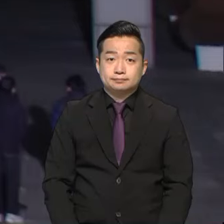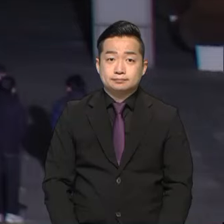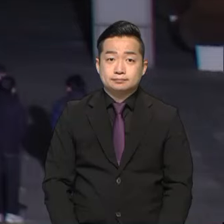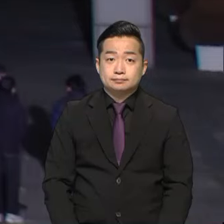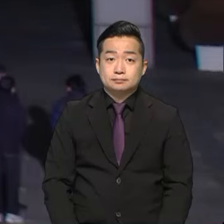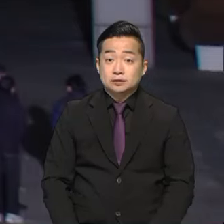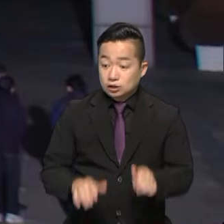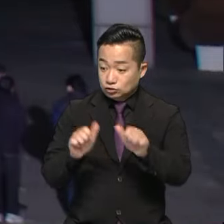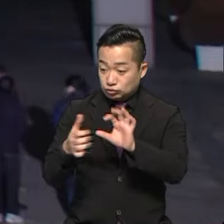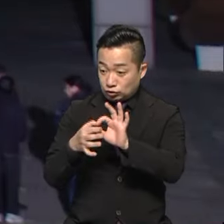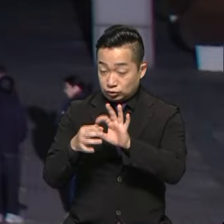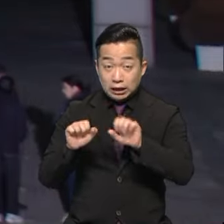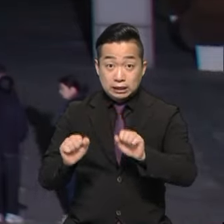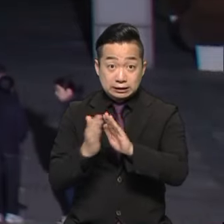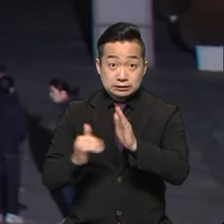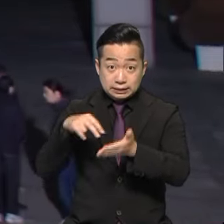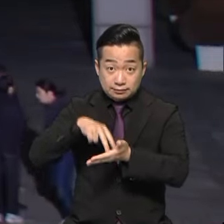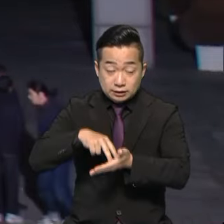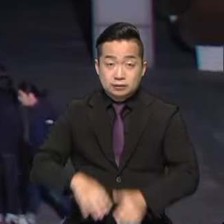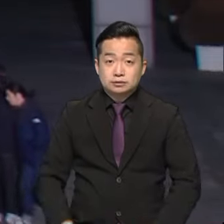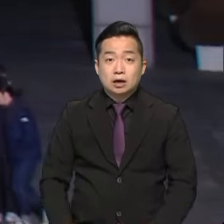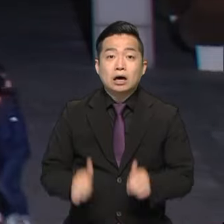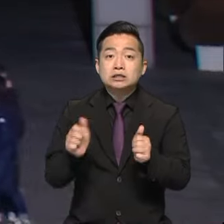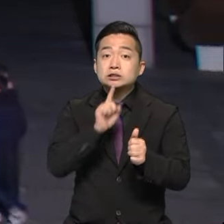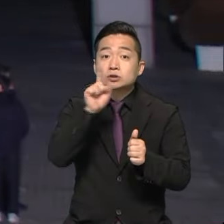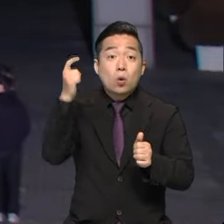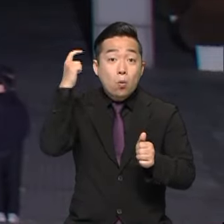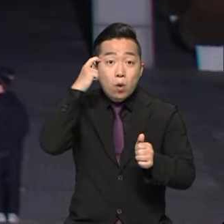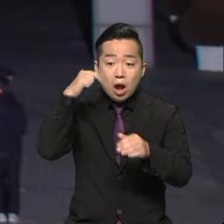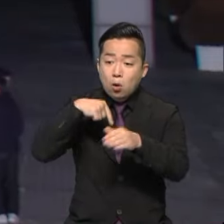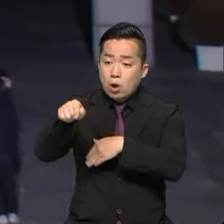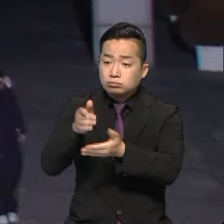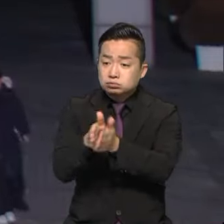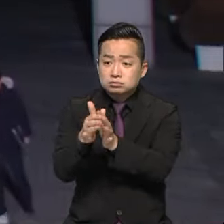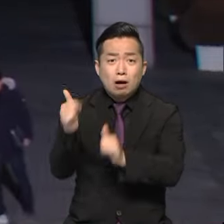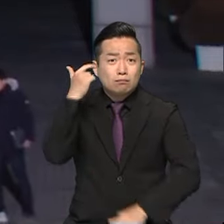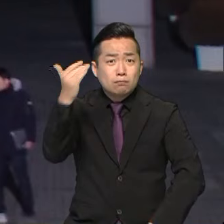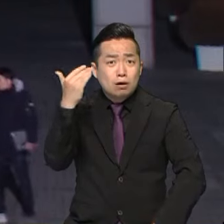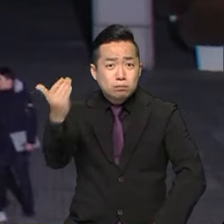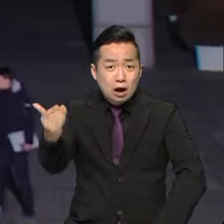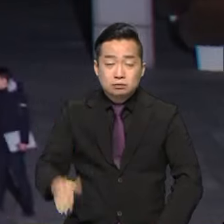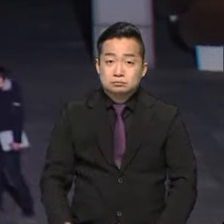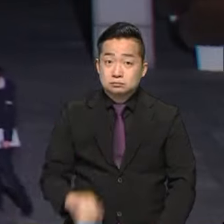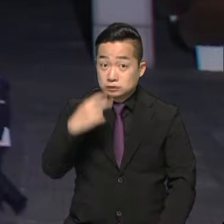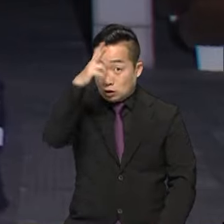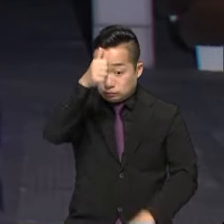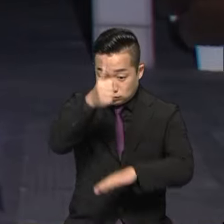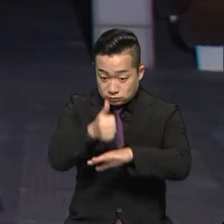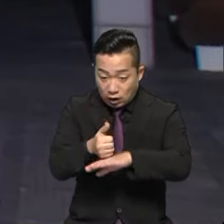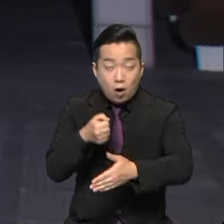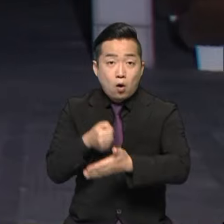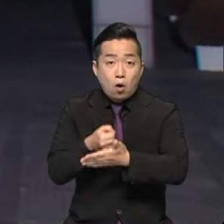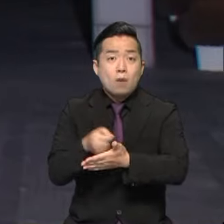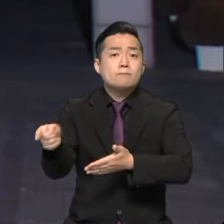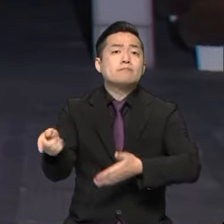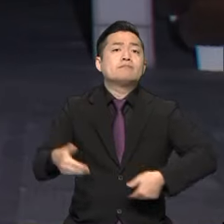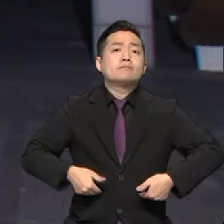유족들은 회의에 앞서 기소 여부 판단을 왜 외부 인사에 묻 하며 검찰의 결단이